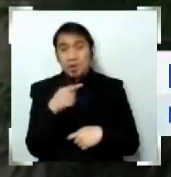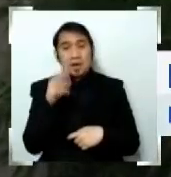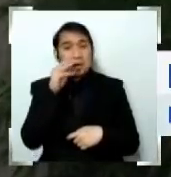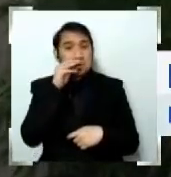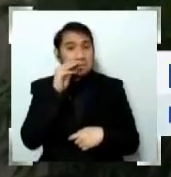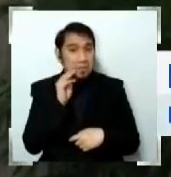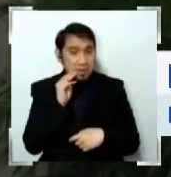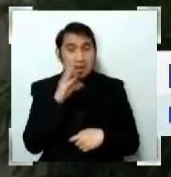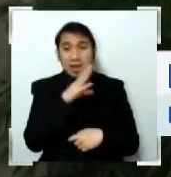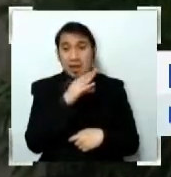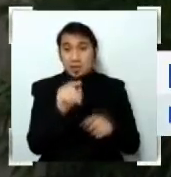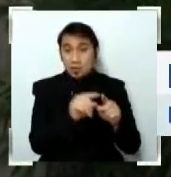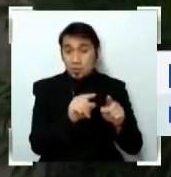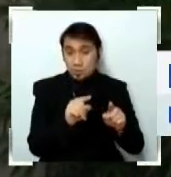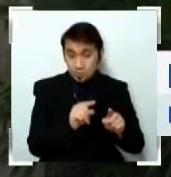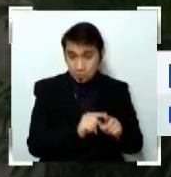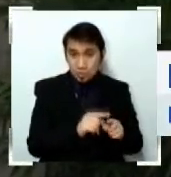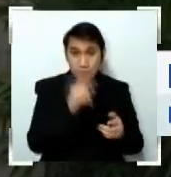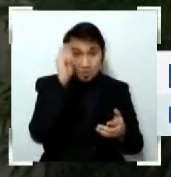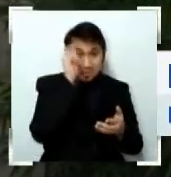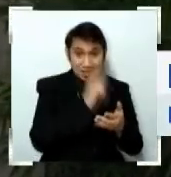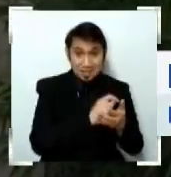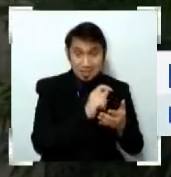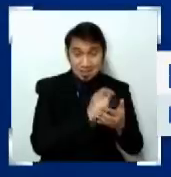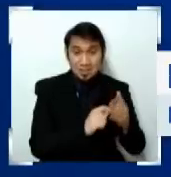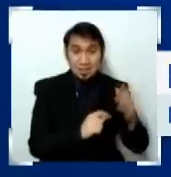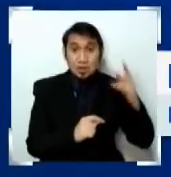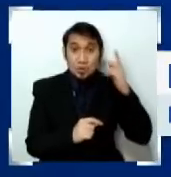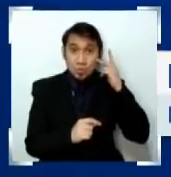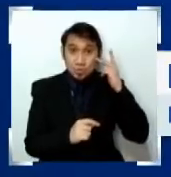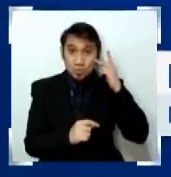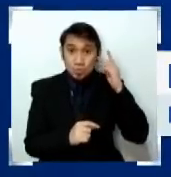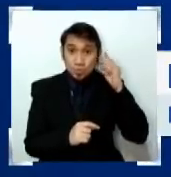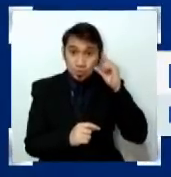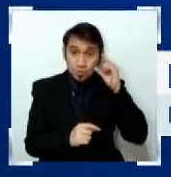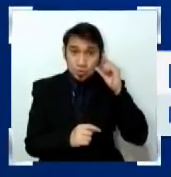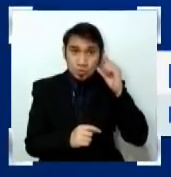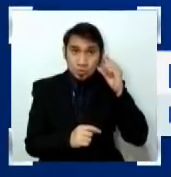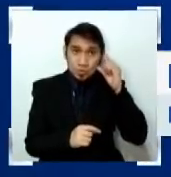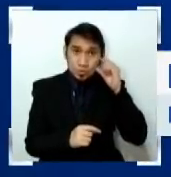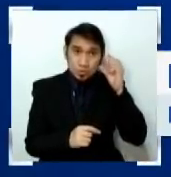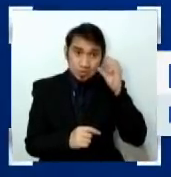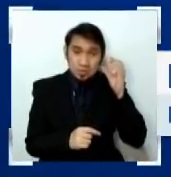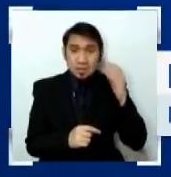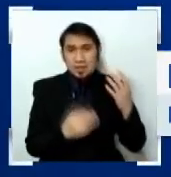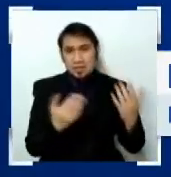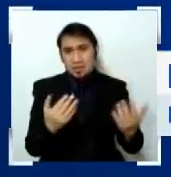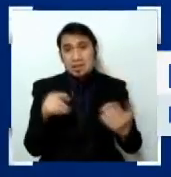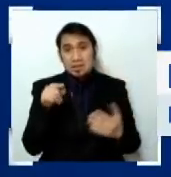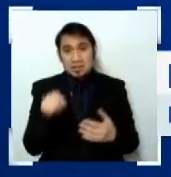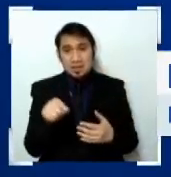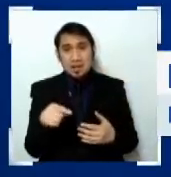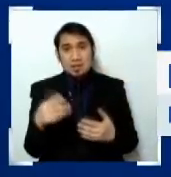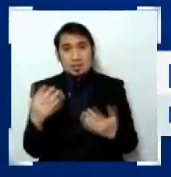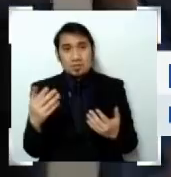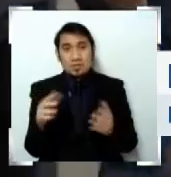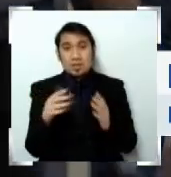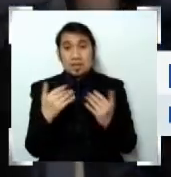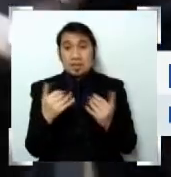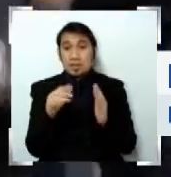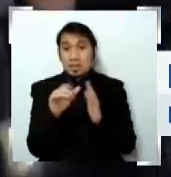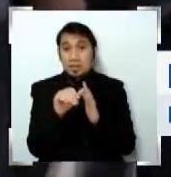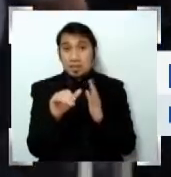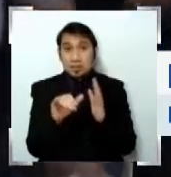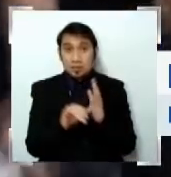at Secretary Alfonso Cusi na Vice Chairman ng partido. Ayon naman sa Acting Secretary General ng partido na si Attorney Melvin Matibag,